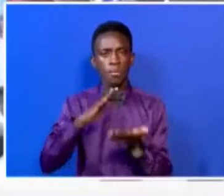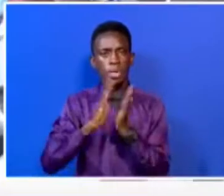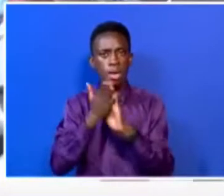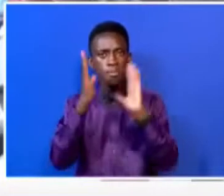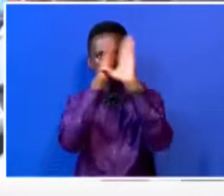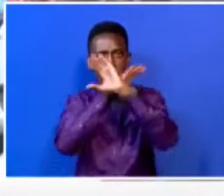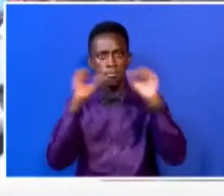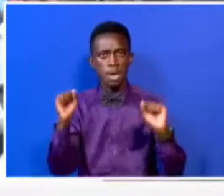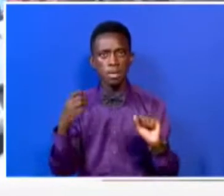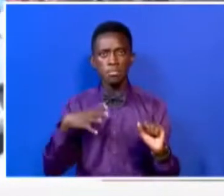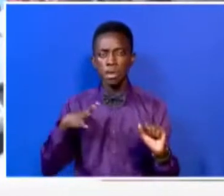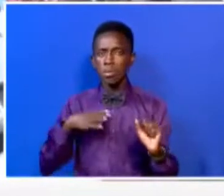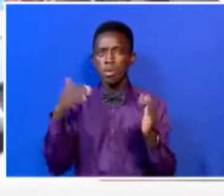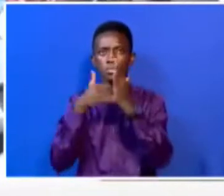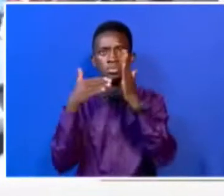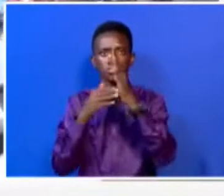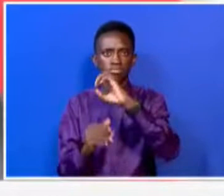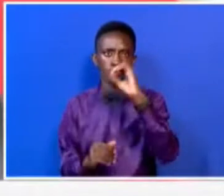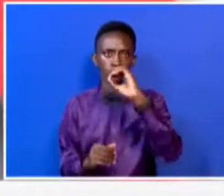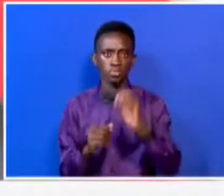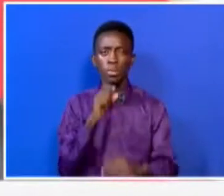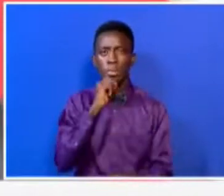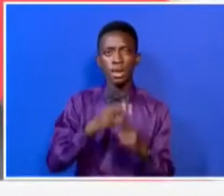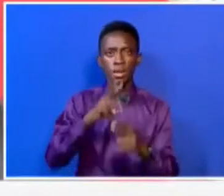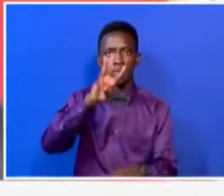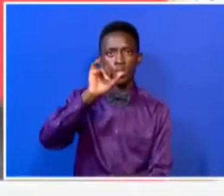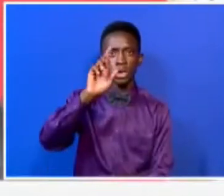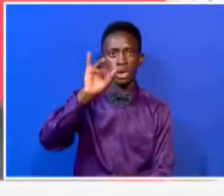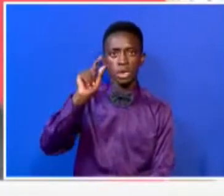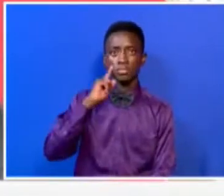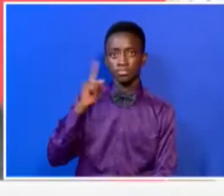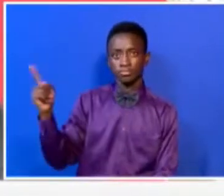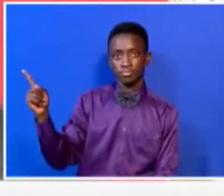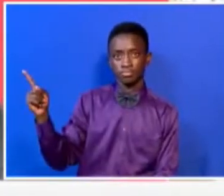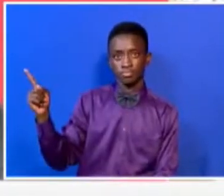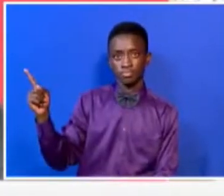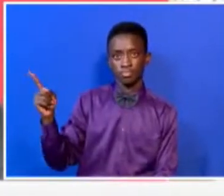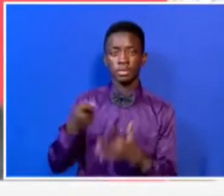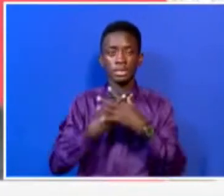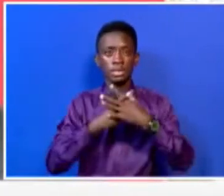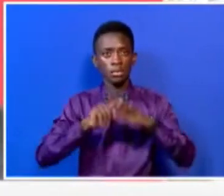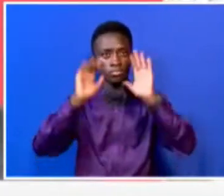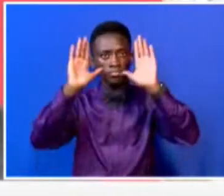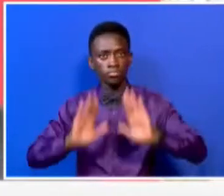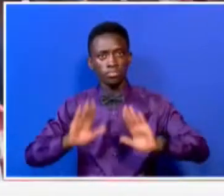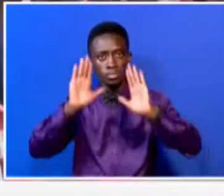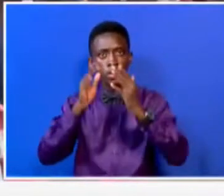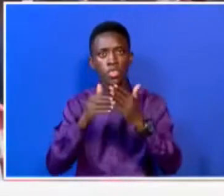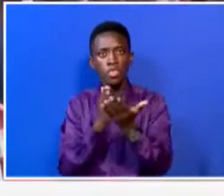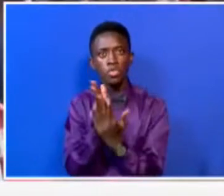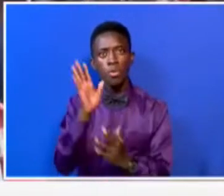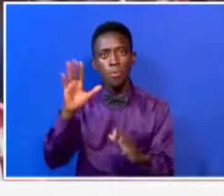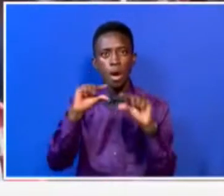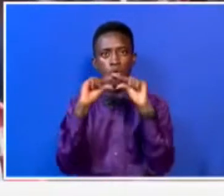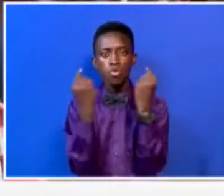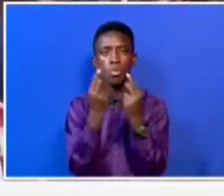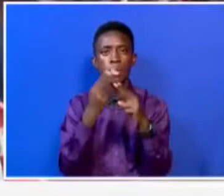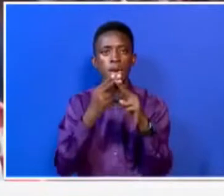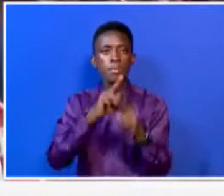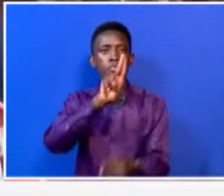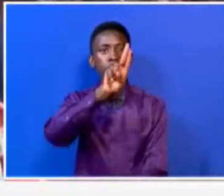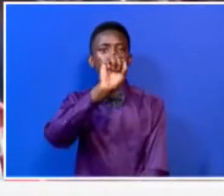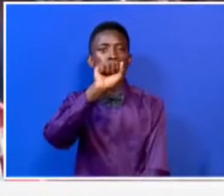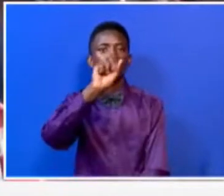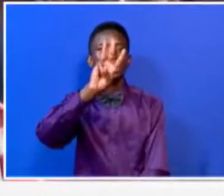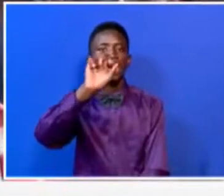haina pingamizi. Wa Iria ambaye ameanza kampeni zake hii leo kupitia chama cha Usawa Party amesema kuwa atazunguka